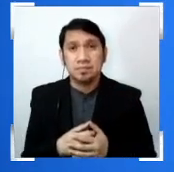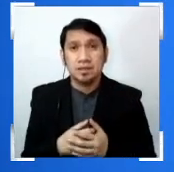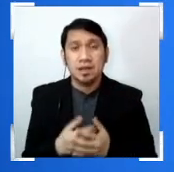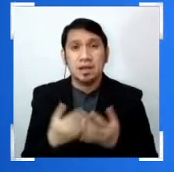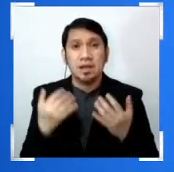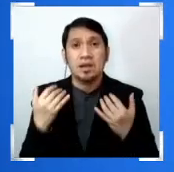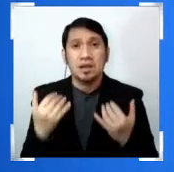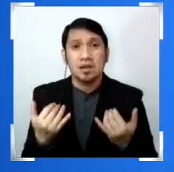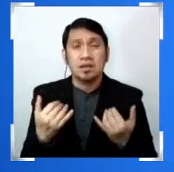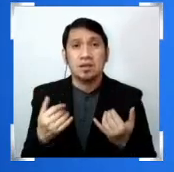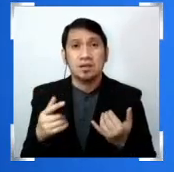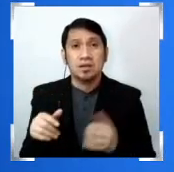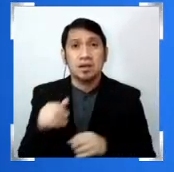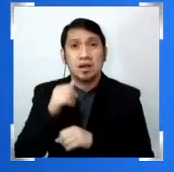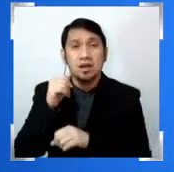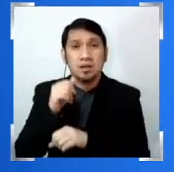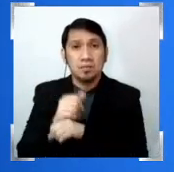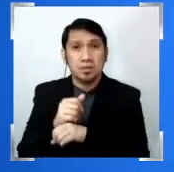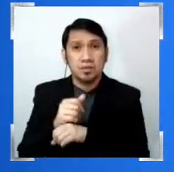in-appoint yung isang kapitan